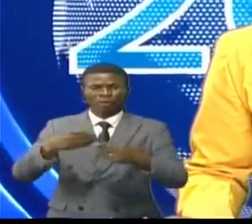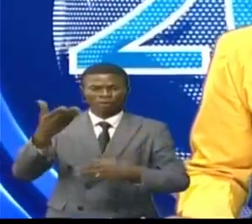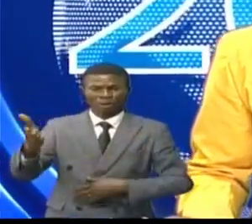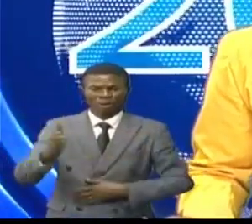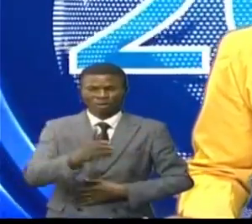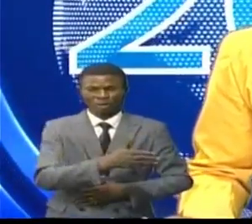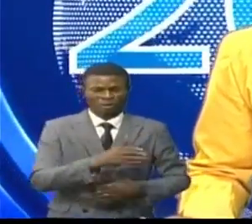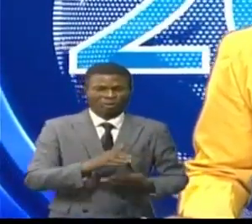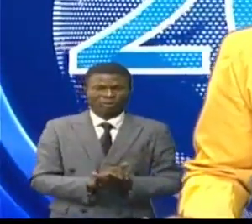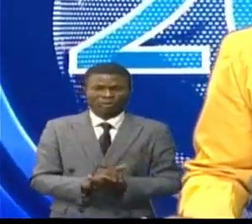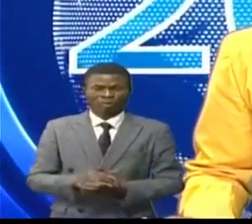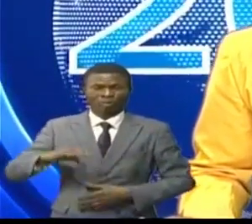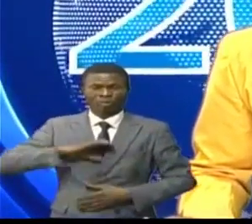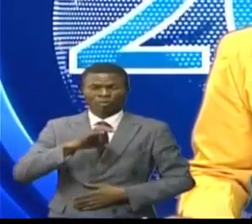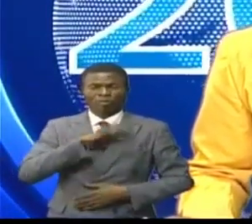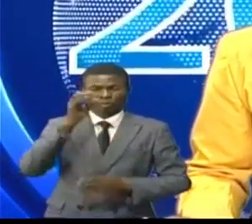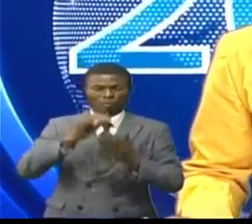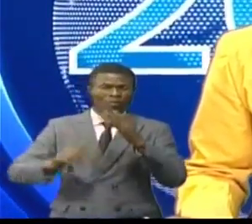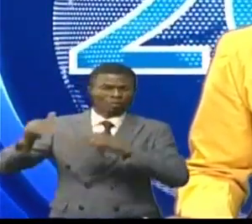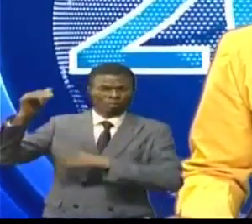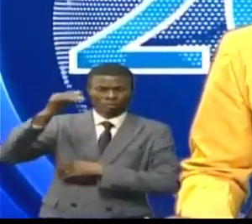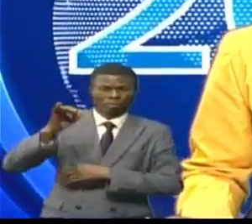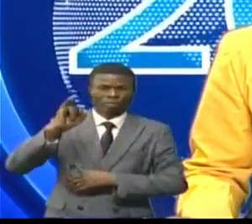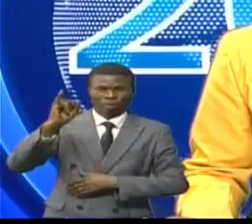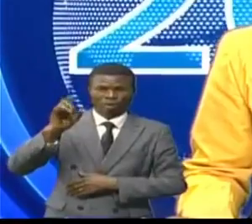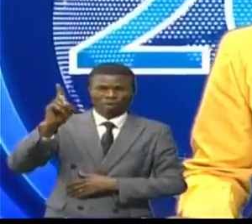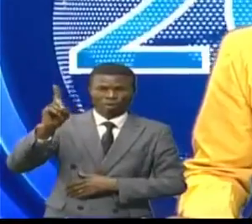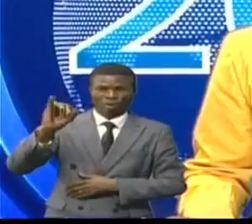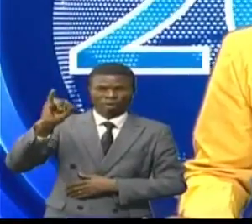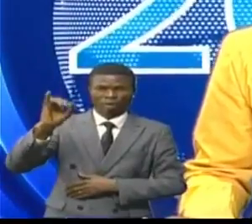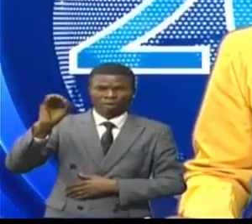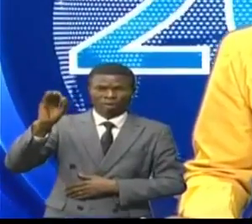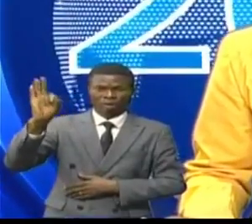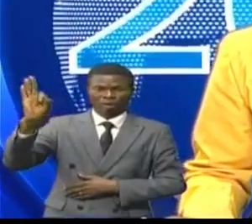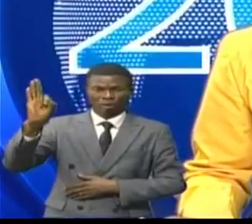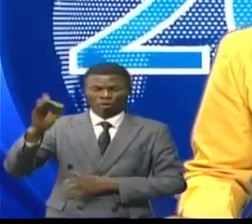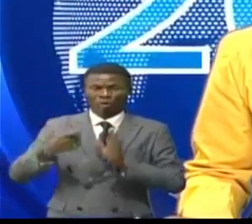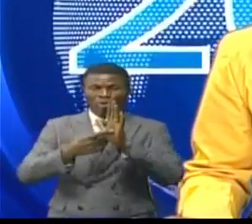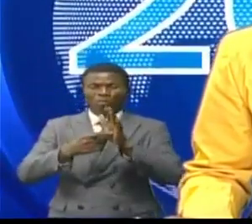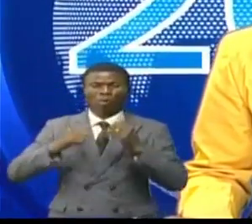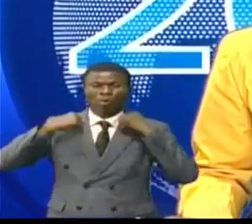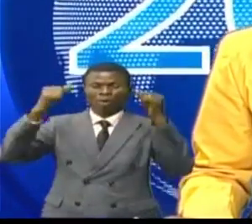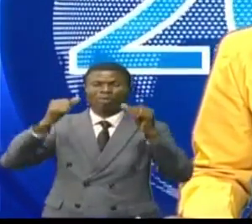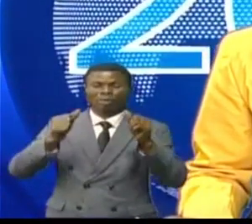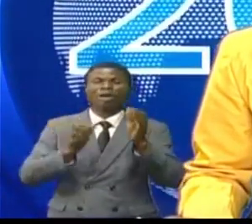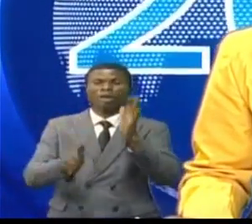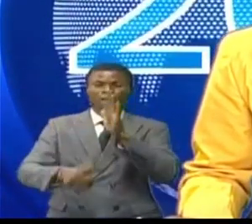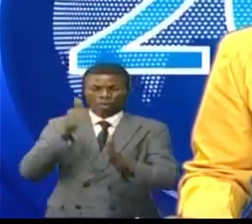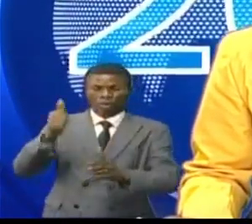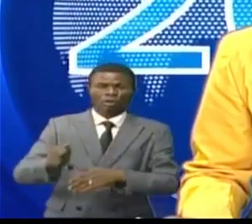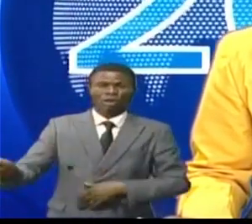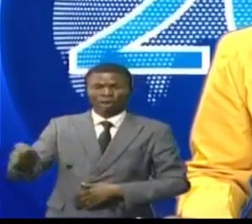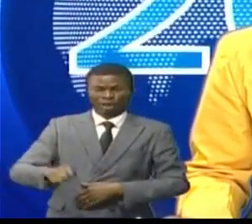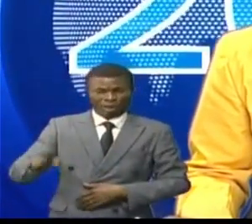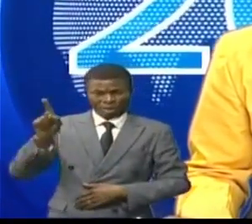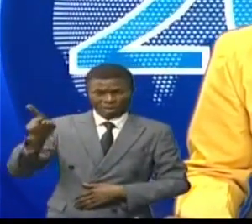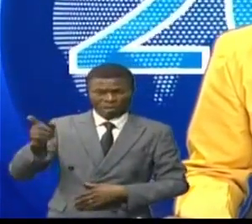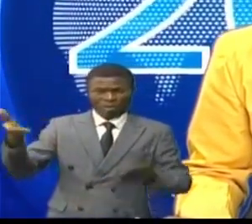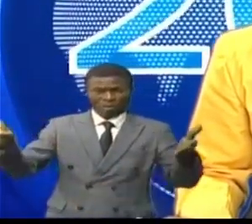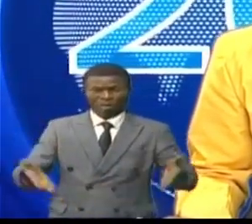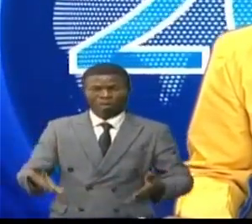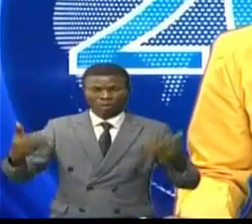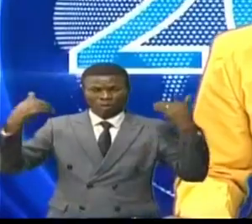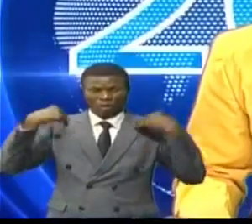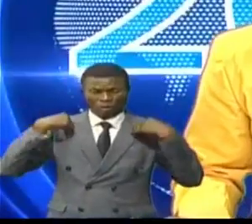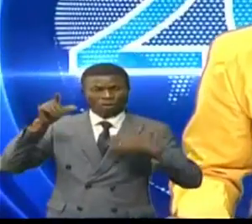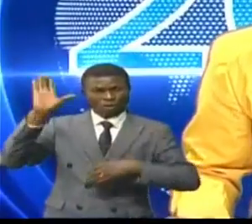Et puis le commissaire supérieur d'Idiofa a présenté 11 inciviques à la population du territoire d'Idiofa en présence des